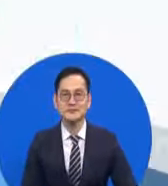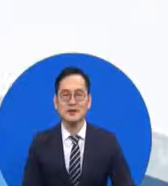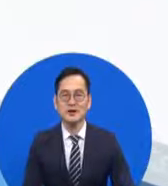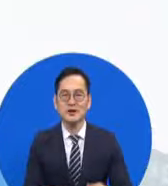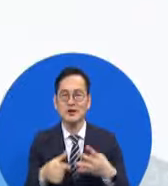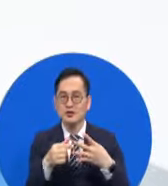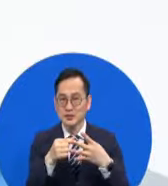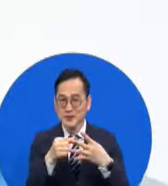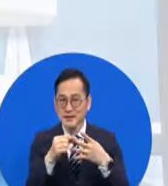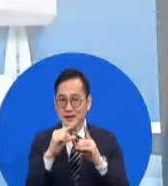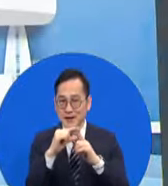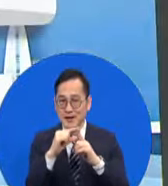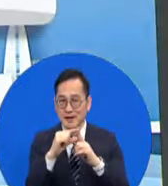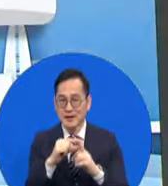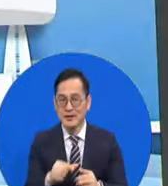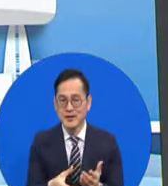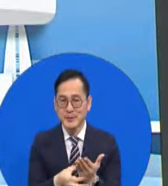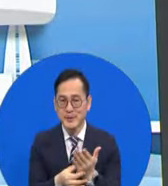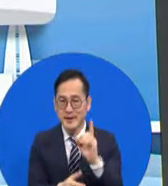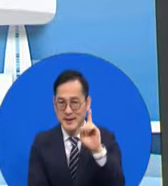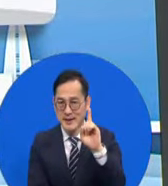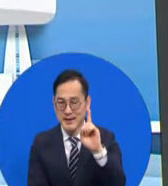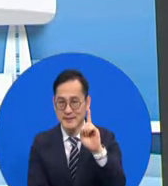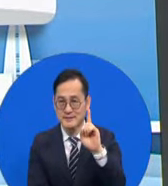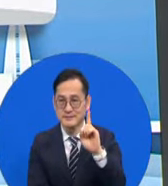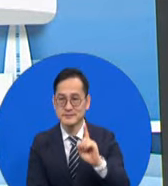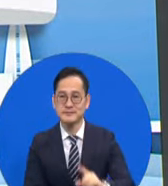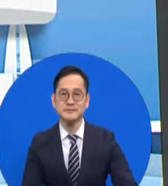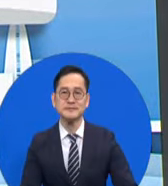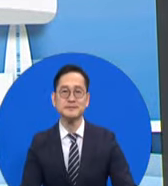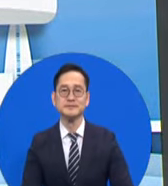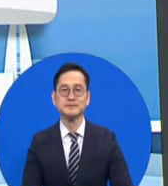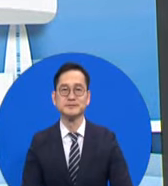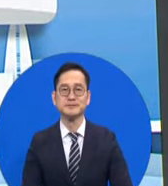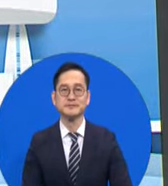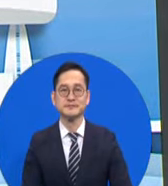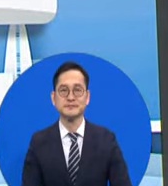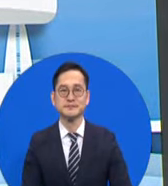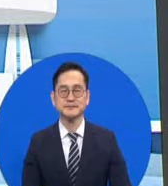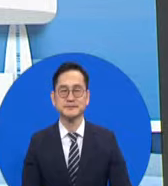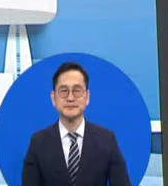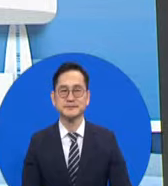키워드는 한 표. 한 표. 경향신문 6면 기사입니다.